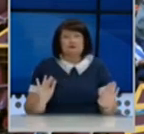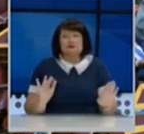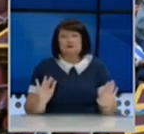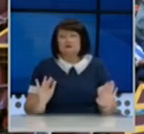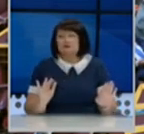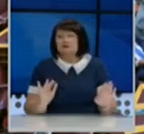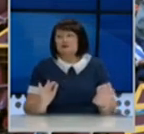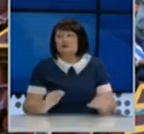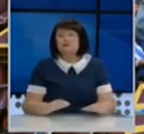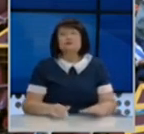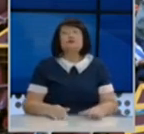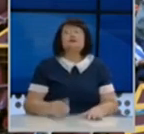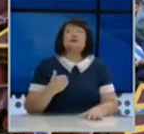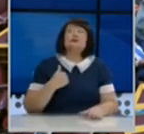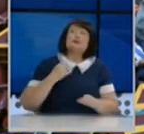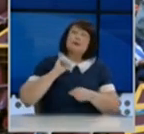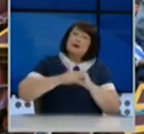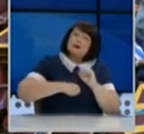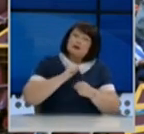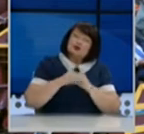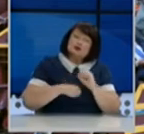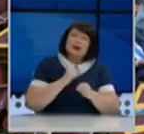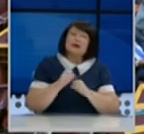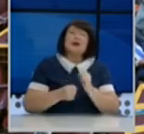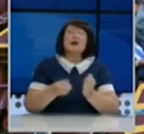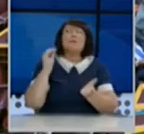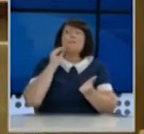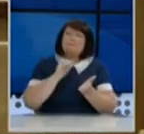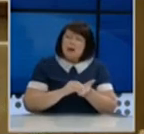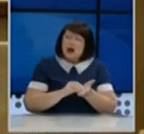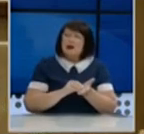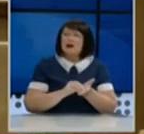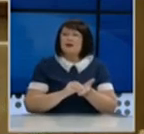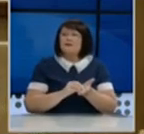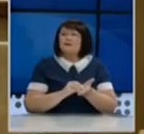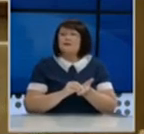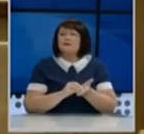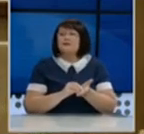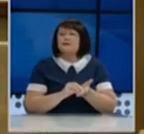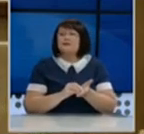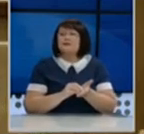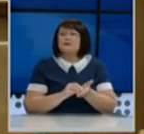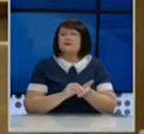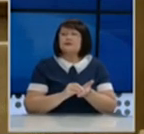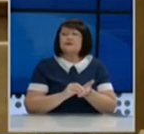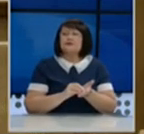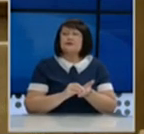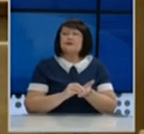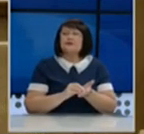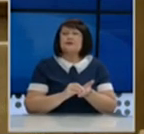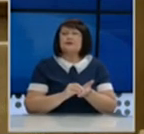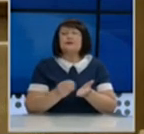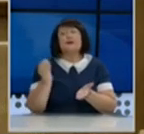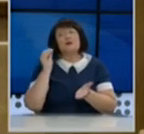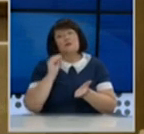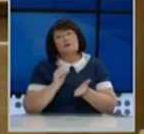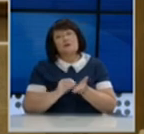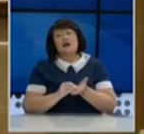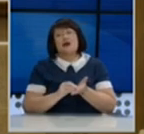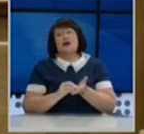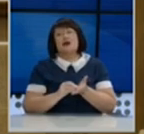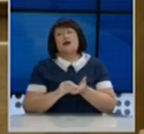από την απόπειρα για άλλη μία φορά οι νέες απώλειες, η